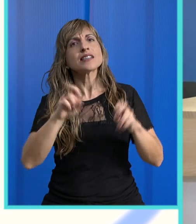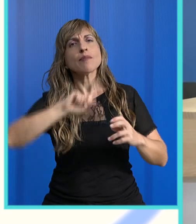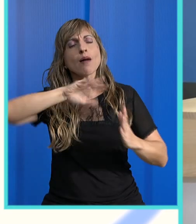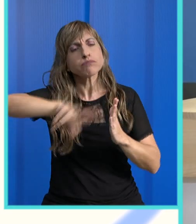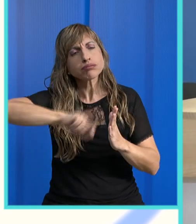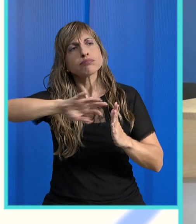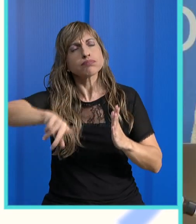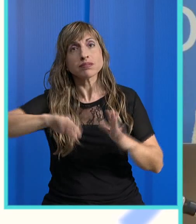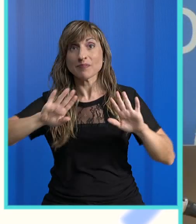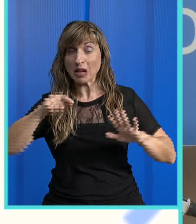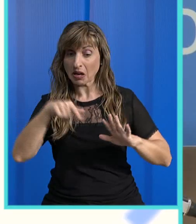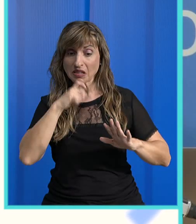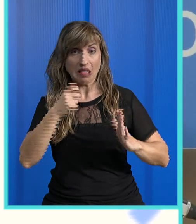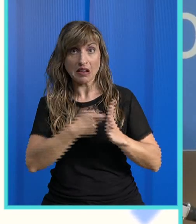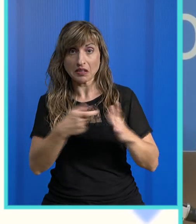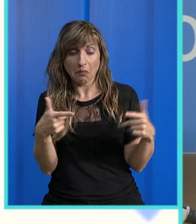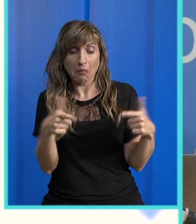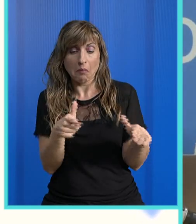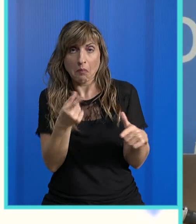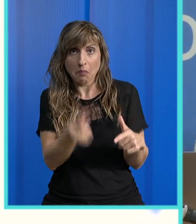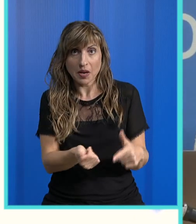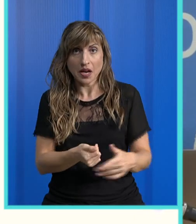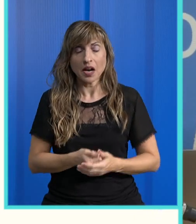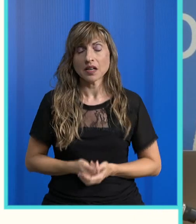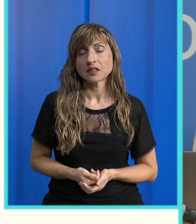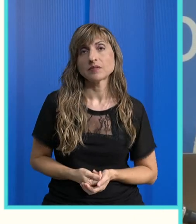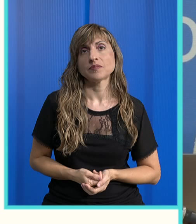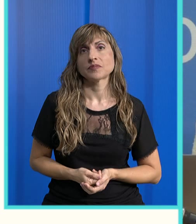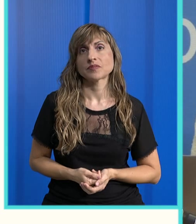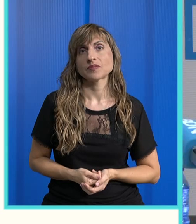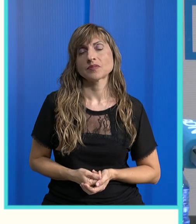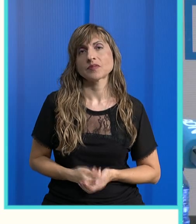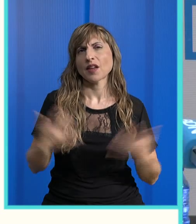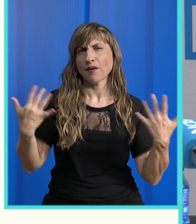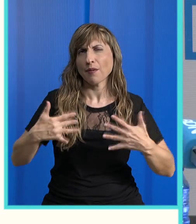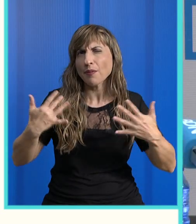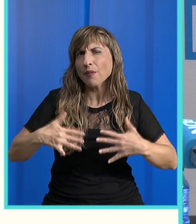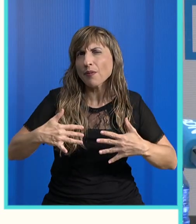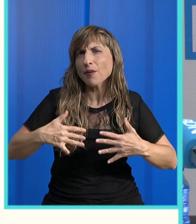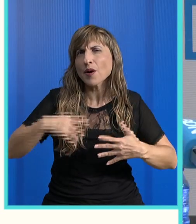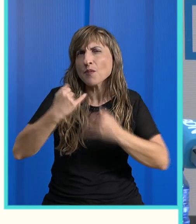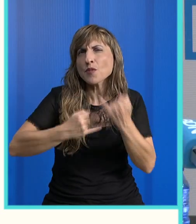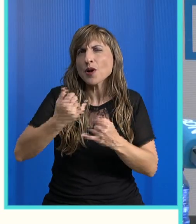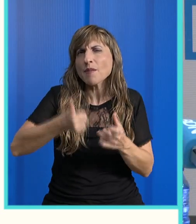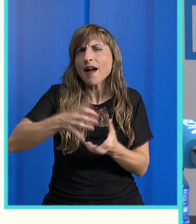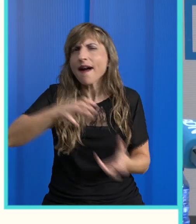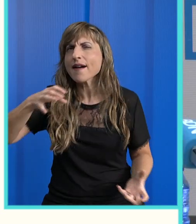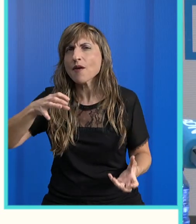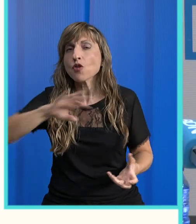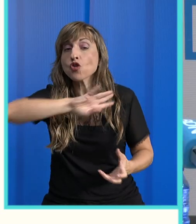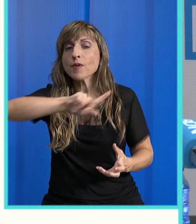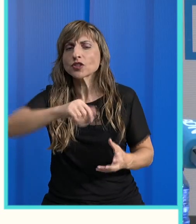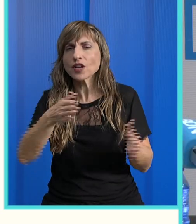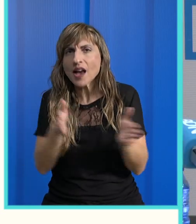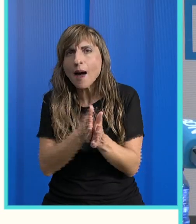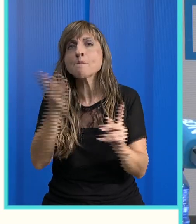furts, quan aquest tipus de delictes s'han reduït lleugerament. El veritable problema o el problema més greu són els robatoris en violència. I